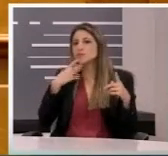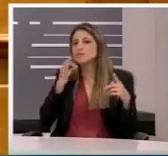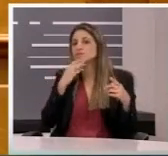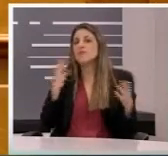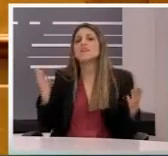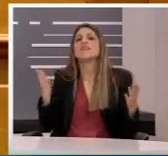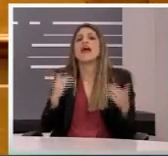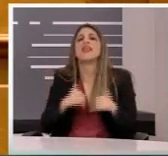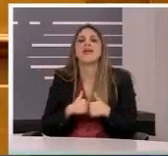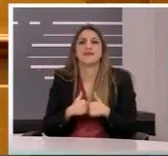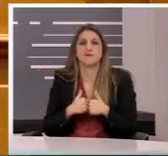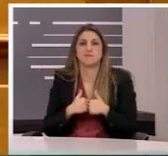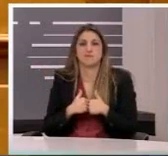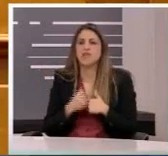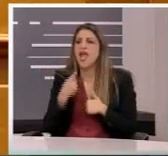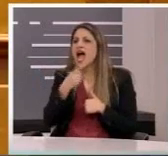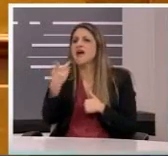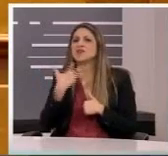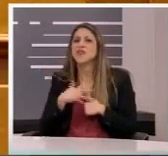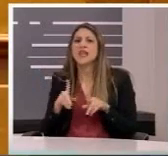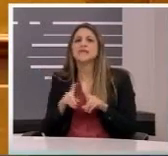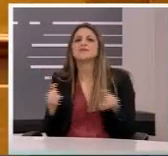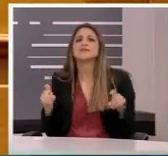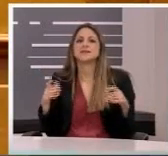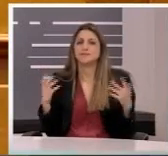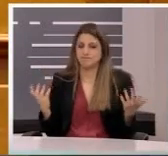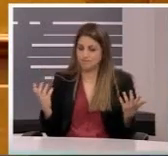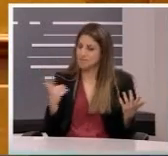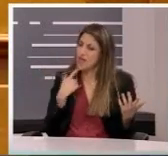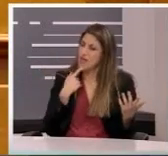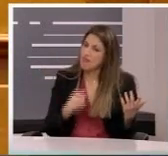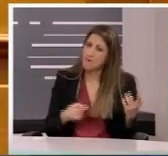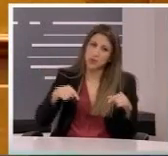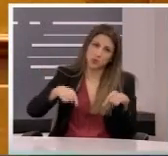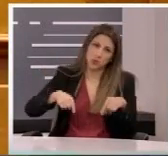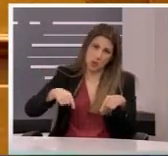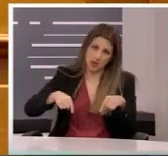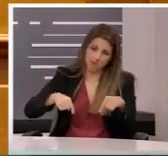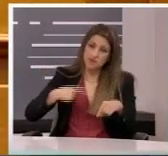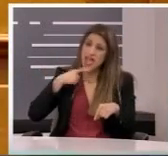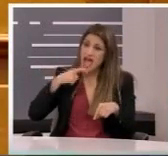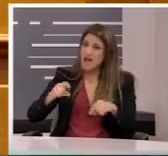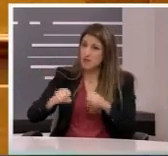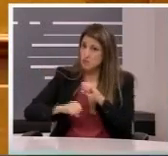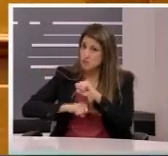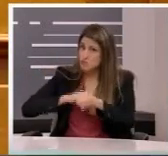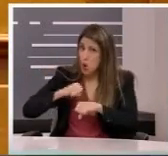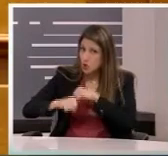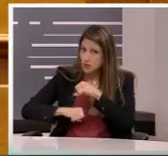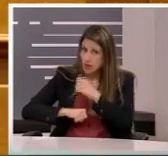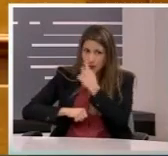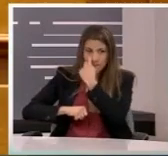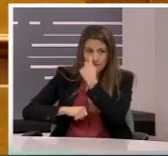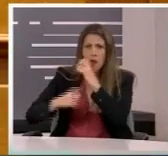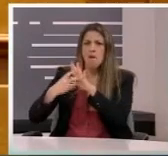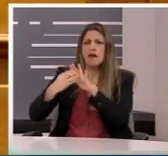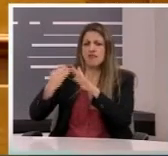συμψηφισμού. Τι σημαίνει απρόσφορη απόπειρα για τους μη νομικούς? Απρόσφορη απόπειρα σημαίνει, για παράδειγμα, απρόσφορη